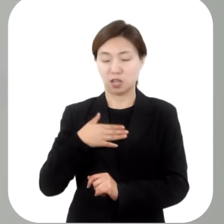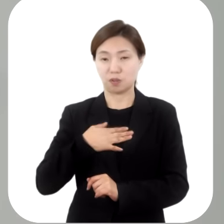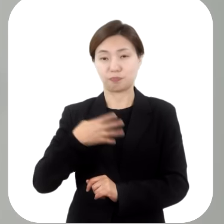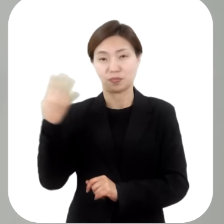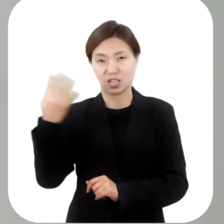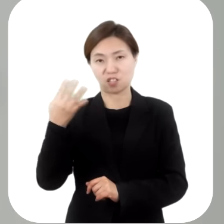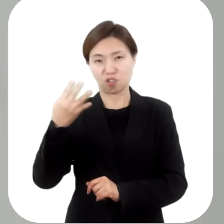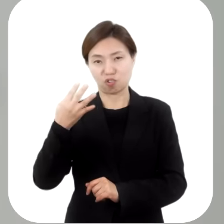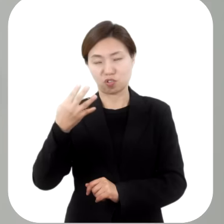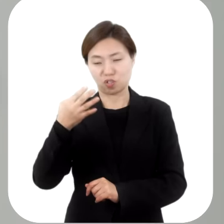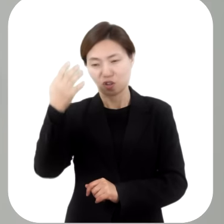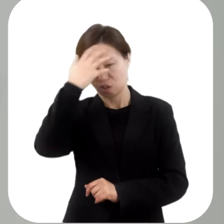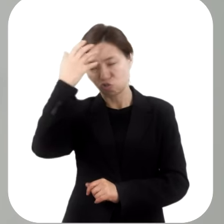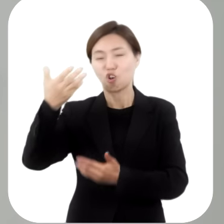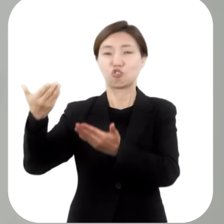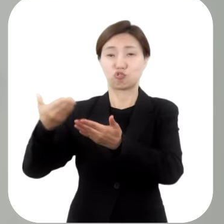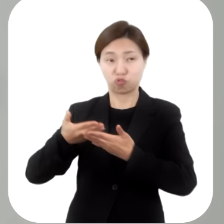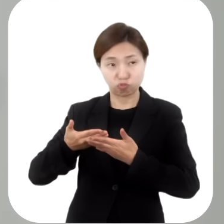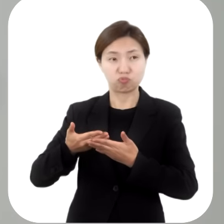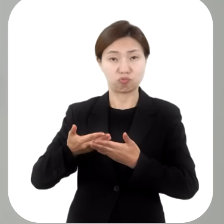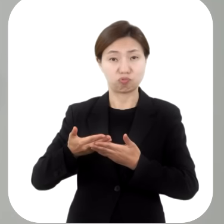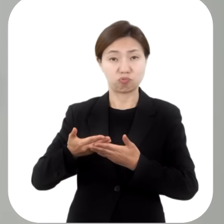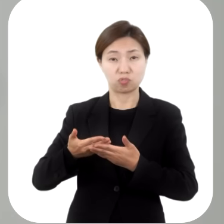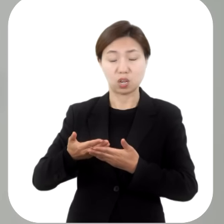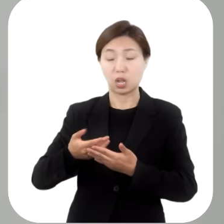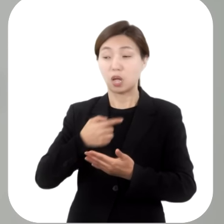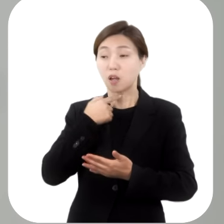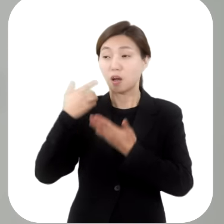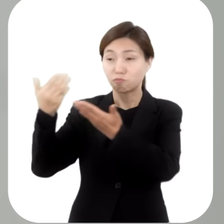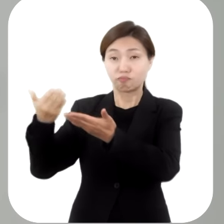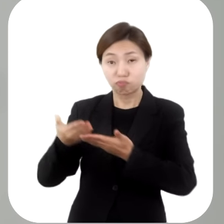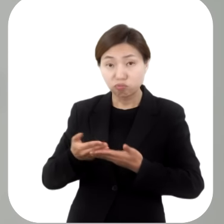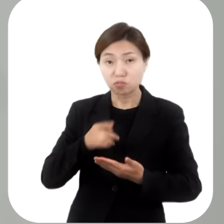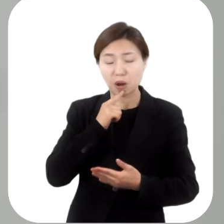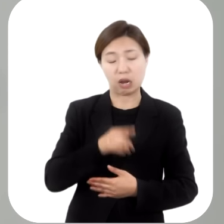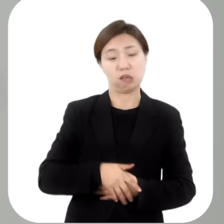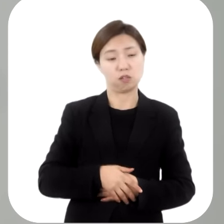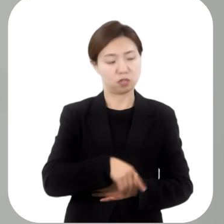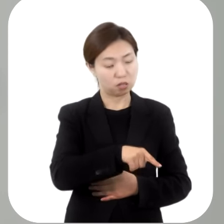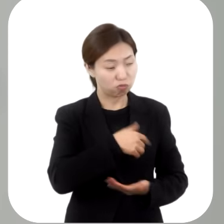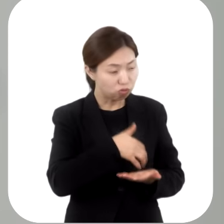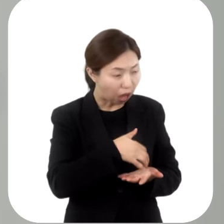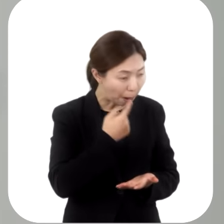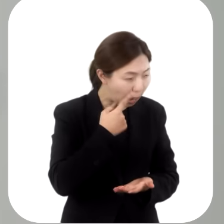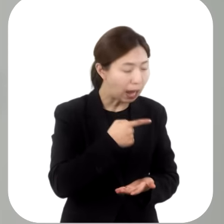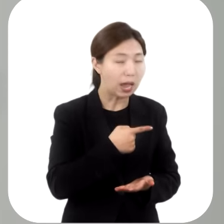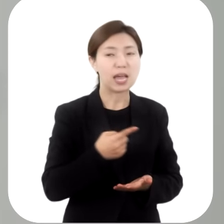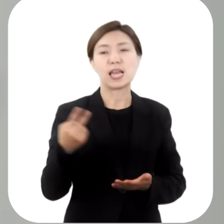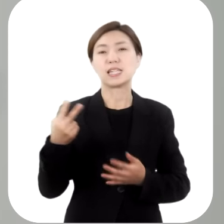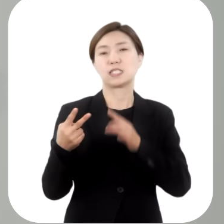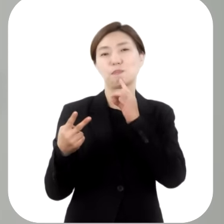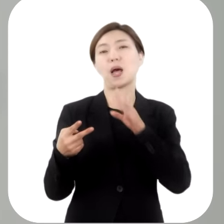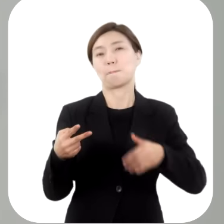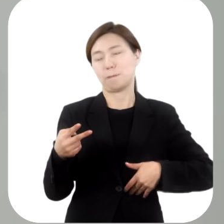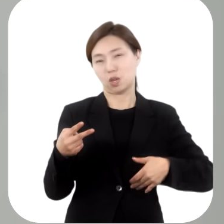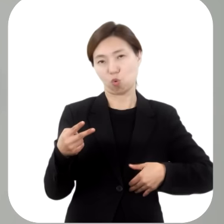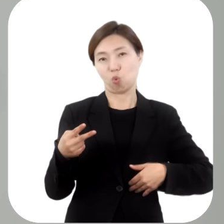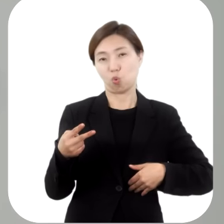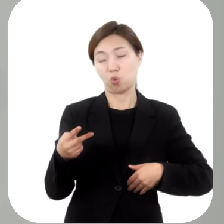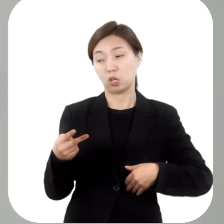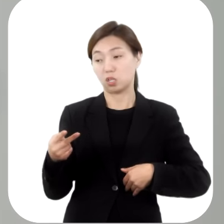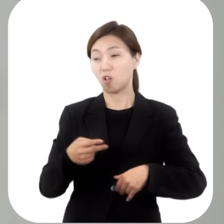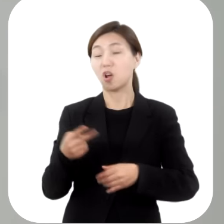자기가 4,000포기를 보실 하겠다고 이렇게 해서 또 알아보니까 4,000포기까지 필요 없다.